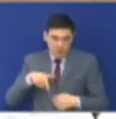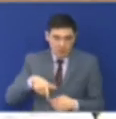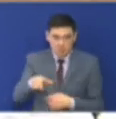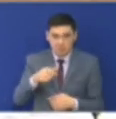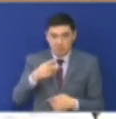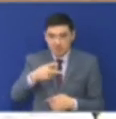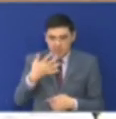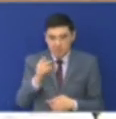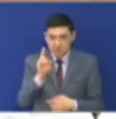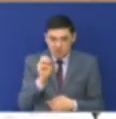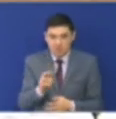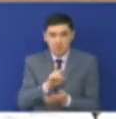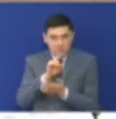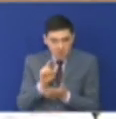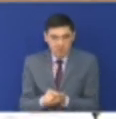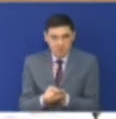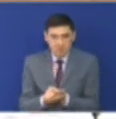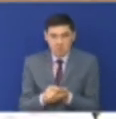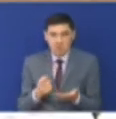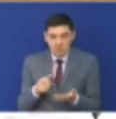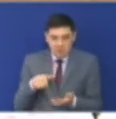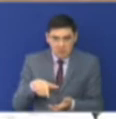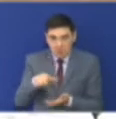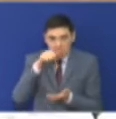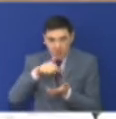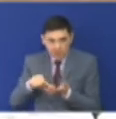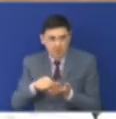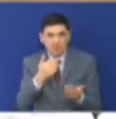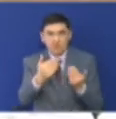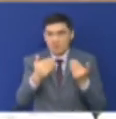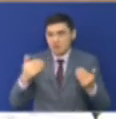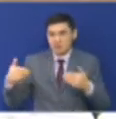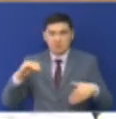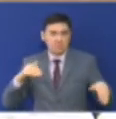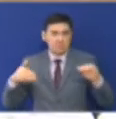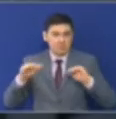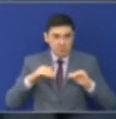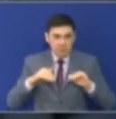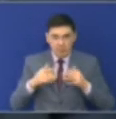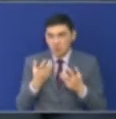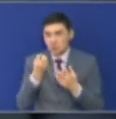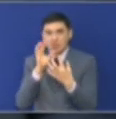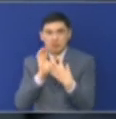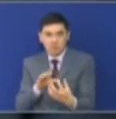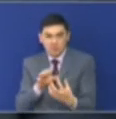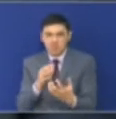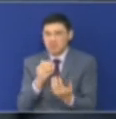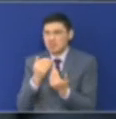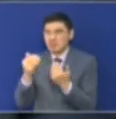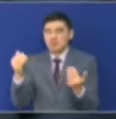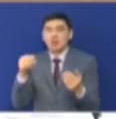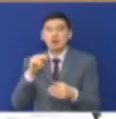25 шақырымнан аз болмауы тиіс. 25 шақырым жолды жөндеу бойынша ұсыныстарыңызды айтыңыздар. Бұл автобус бағыттарын есепке алып отырып